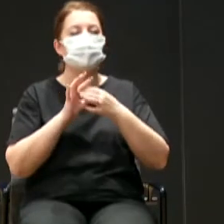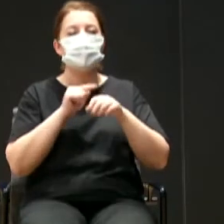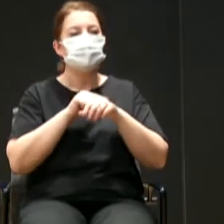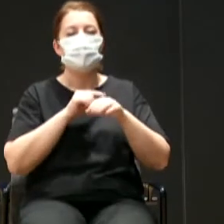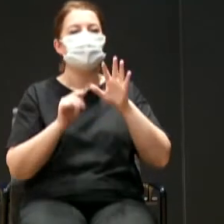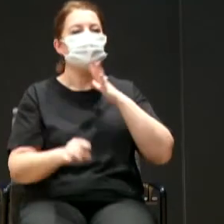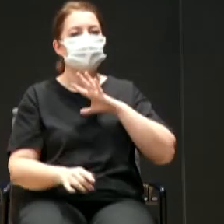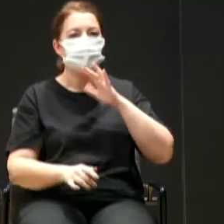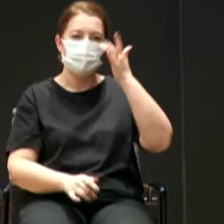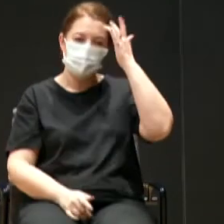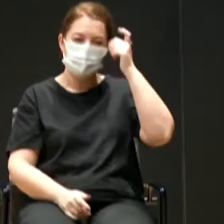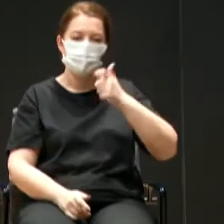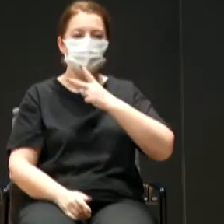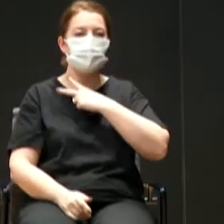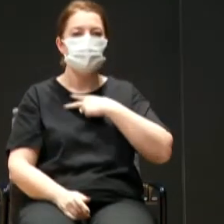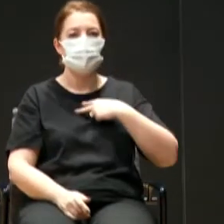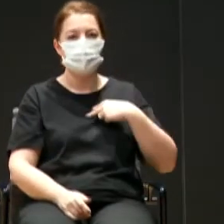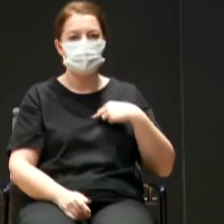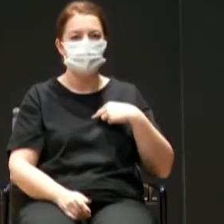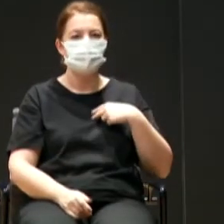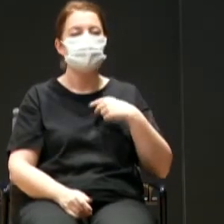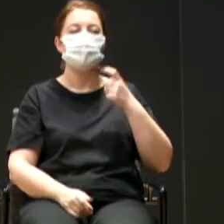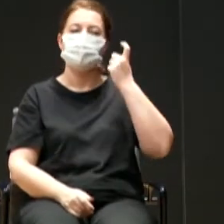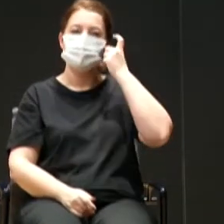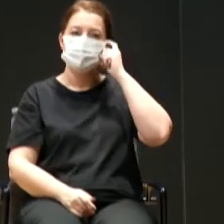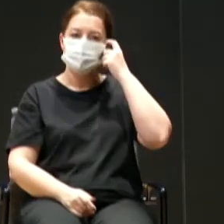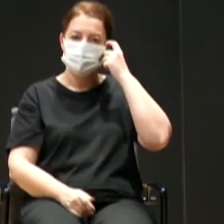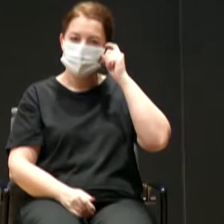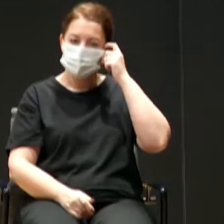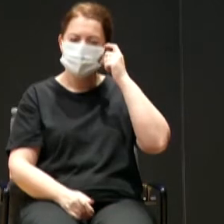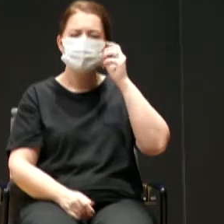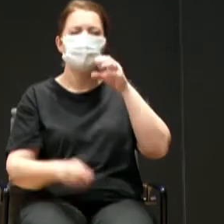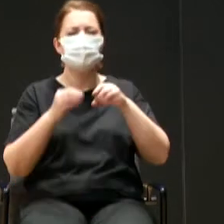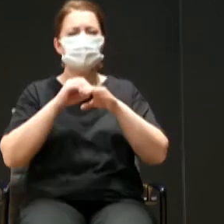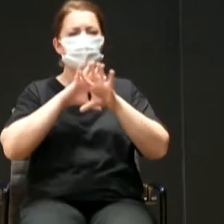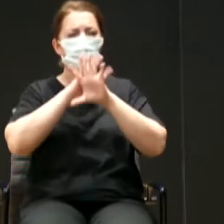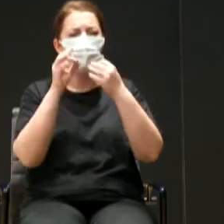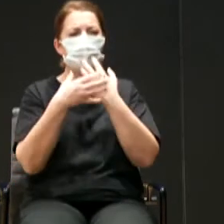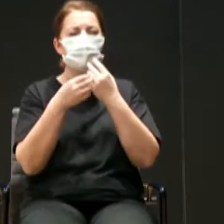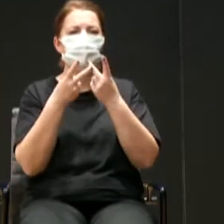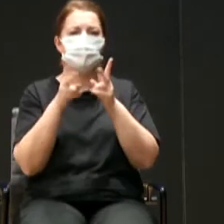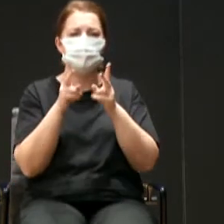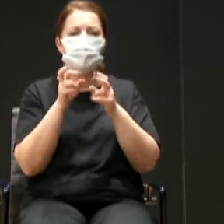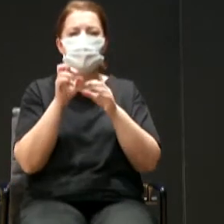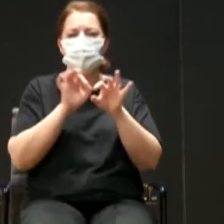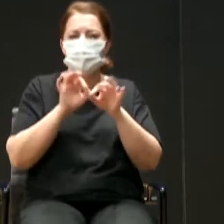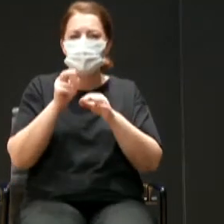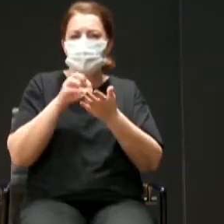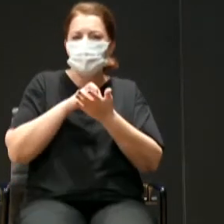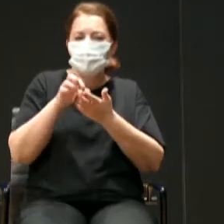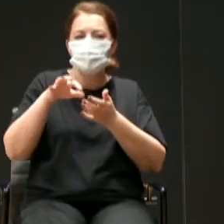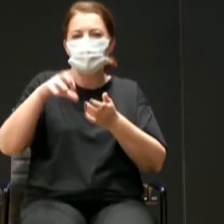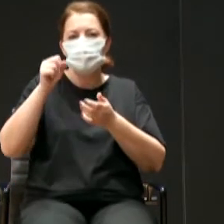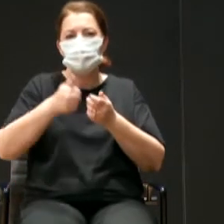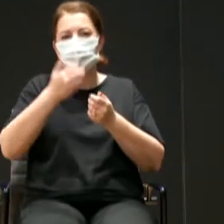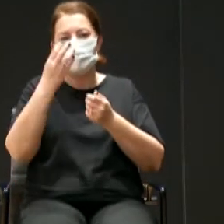isterse Beylikdüzü Belediyesi'nin bilgilendirilmesi ile ilgili her türlü kayıtlar açıktır. Plan Bütçe Komisyonu Başkanı olarak da